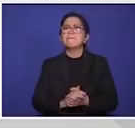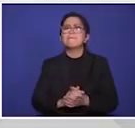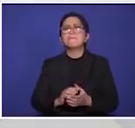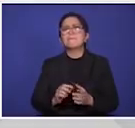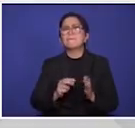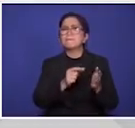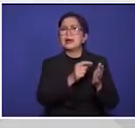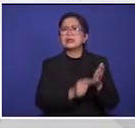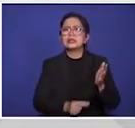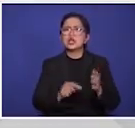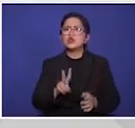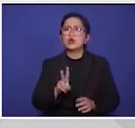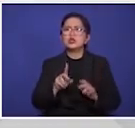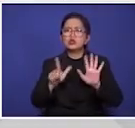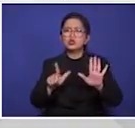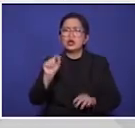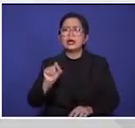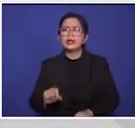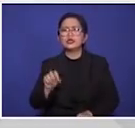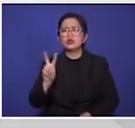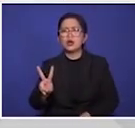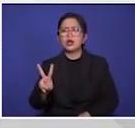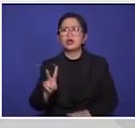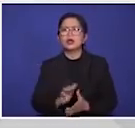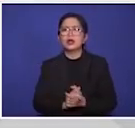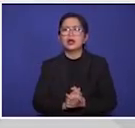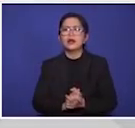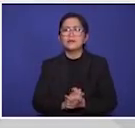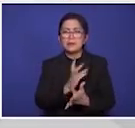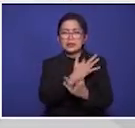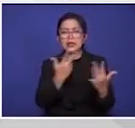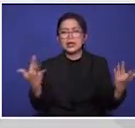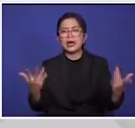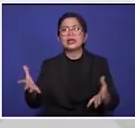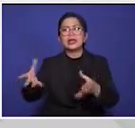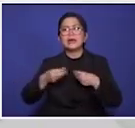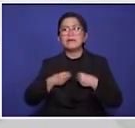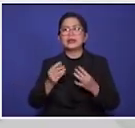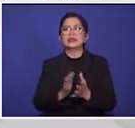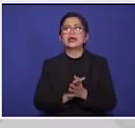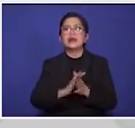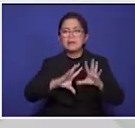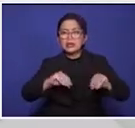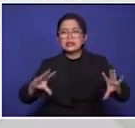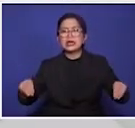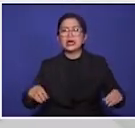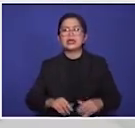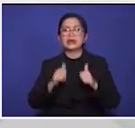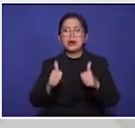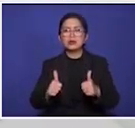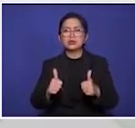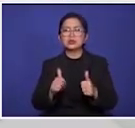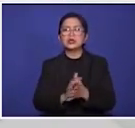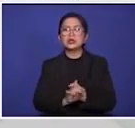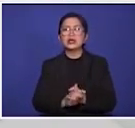2 bahwa setiap masyarakat wajib mendapatkan lapangan pekerjaan yang layak itu yang ingin kami hadirkan